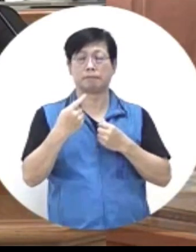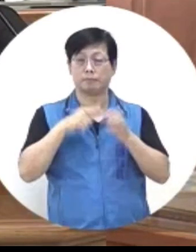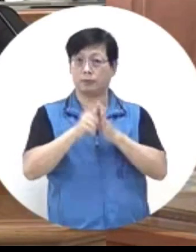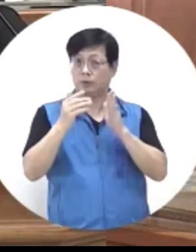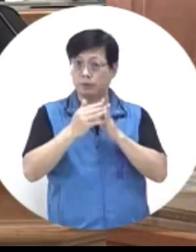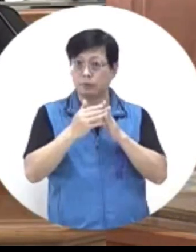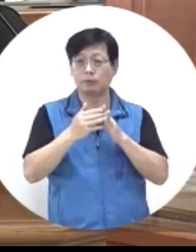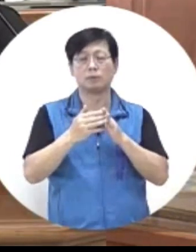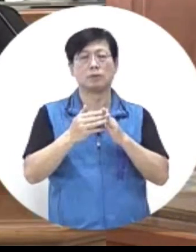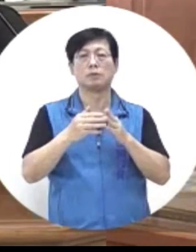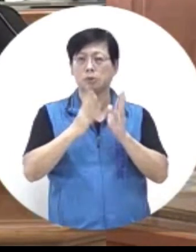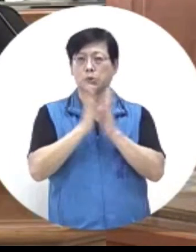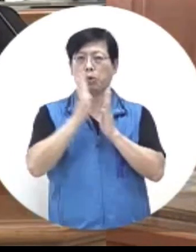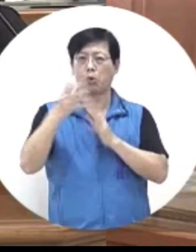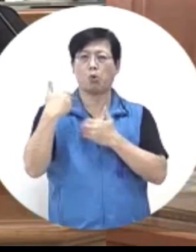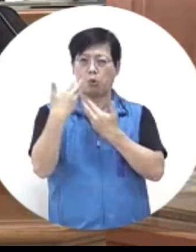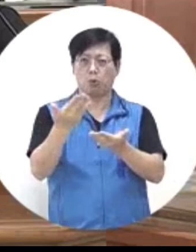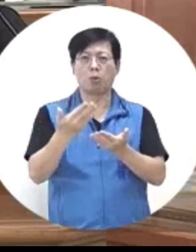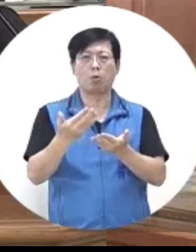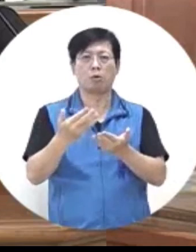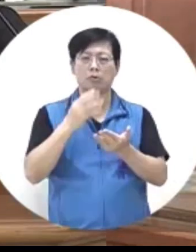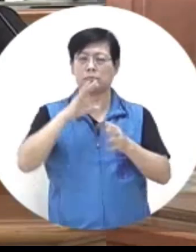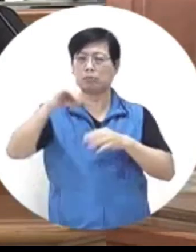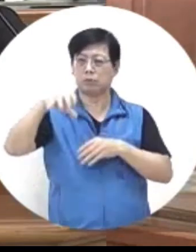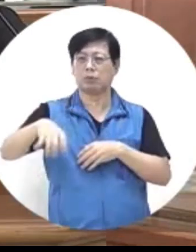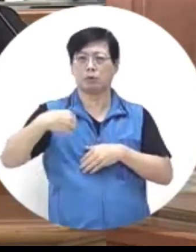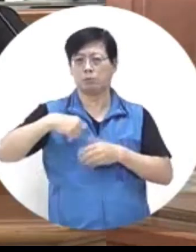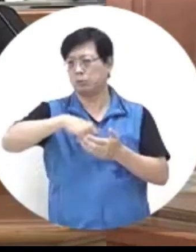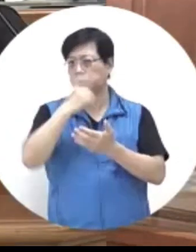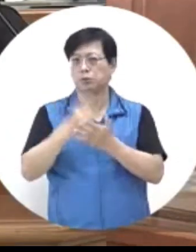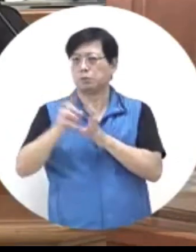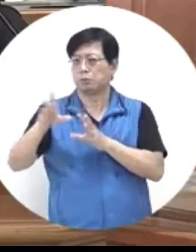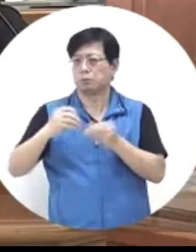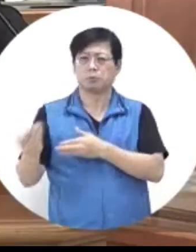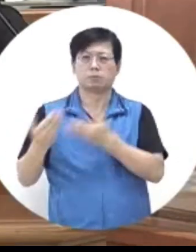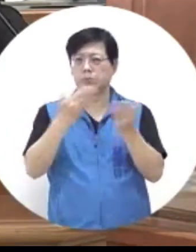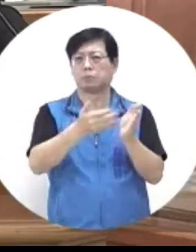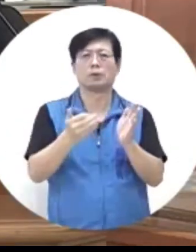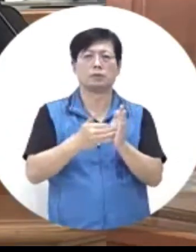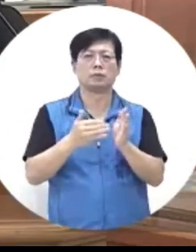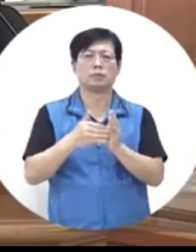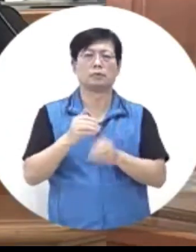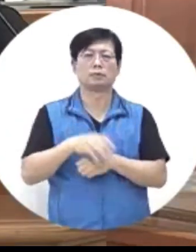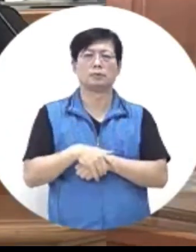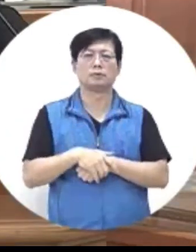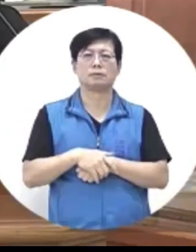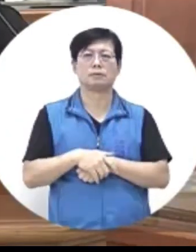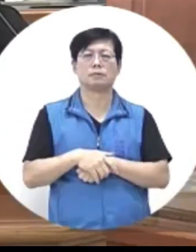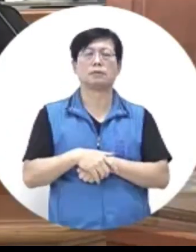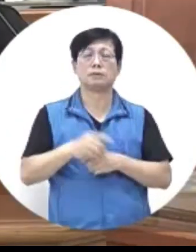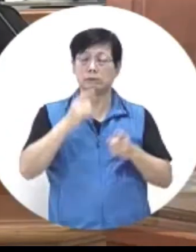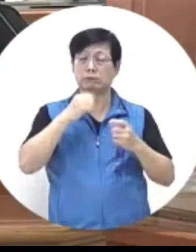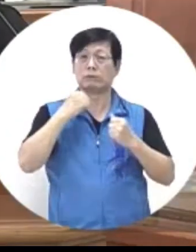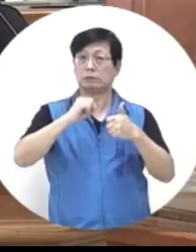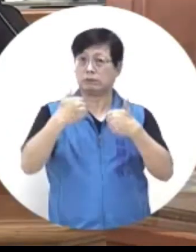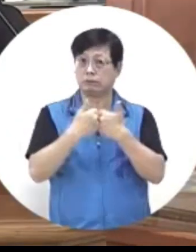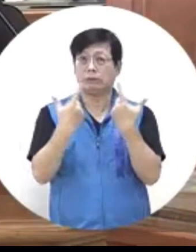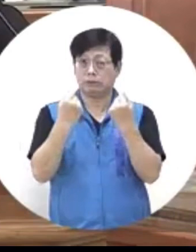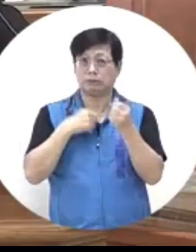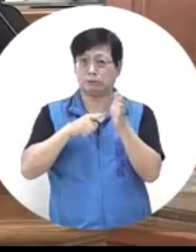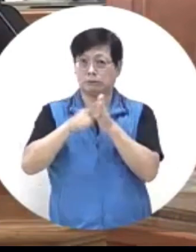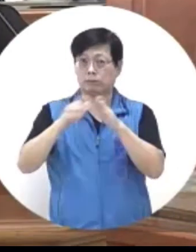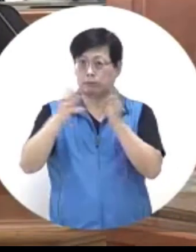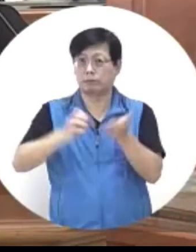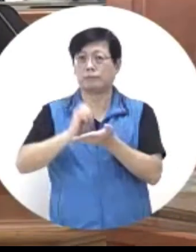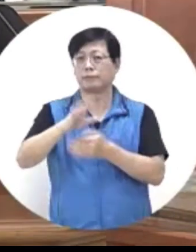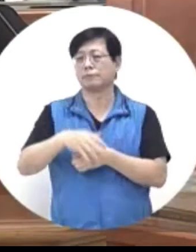学者，当时我们就提供了中央跟地方的相关的时序。 我想 也给中央的，那在议会里面也做了一个公布了。